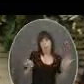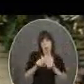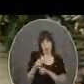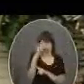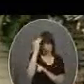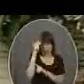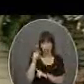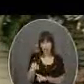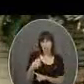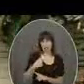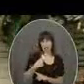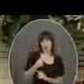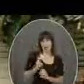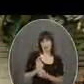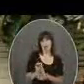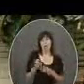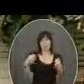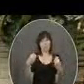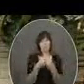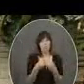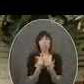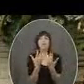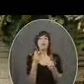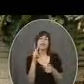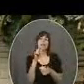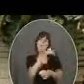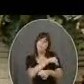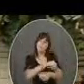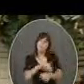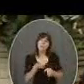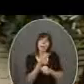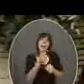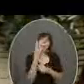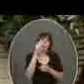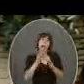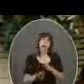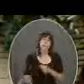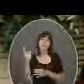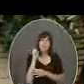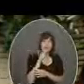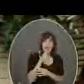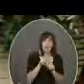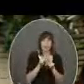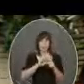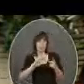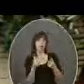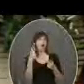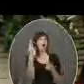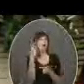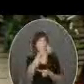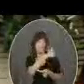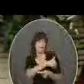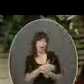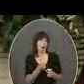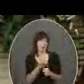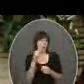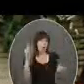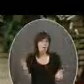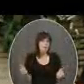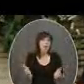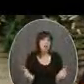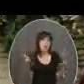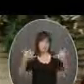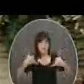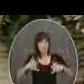Rappelons que nous investissons 2 milliards par année pour les enfants en difficulté puis 1 milliard par année pour favoriser la